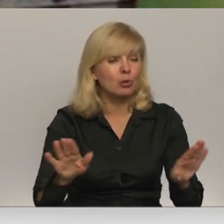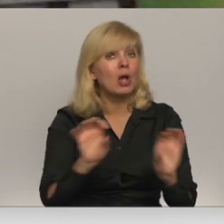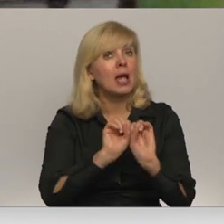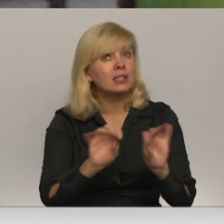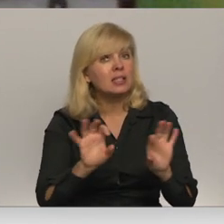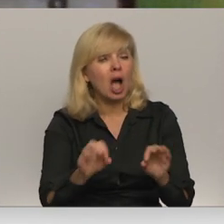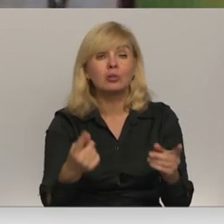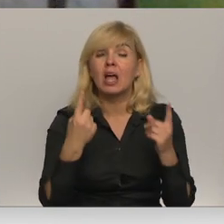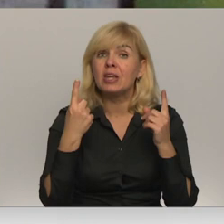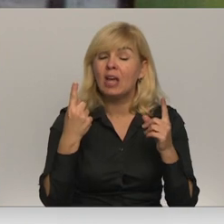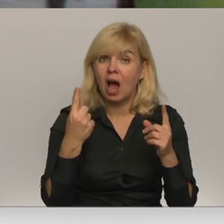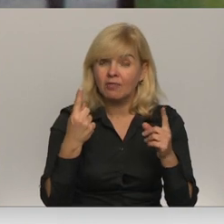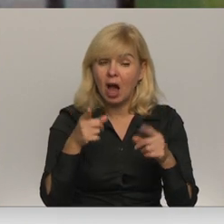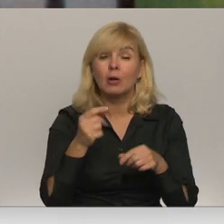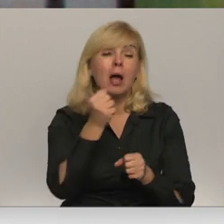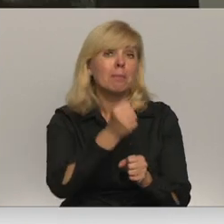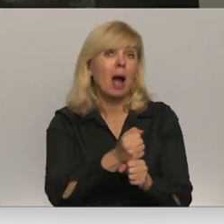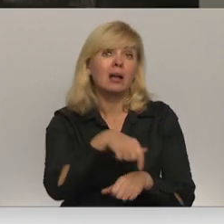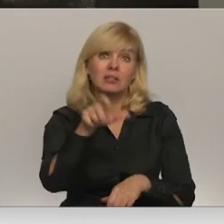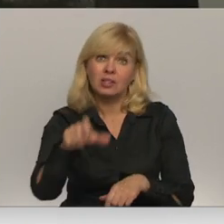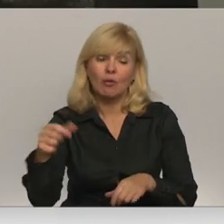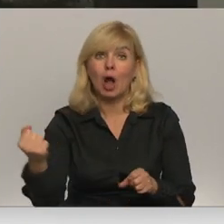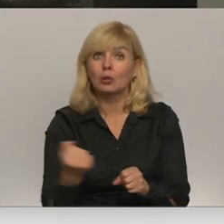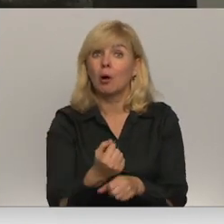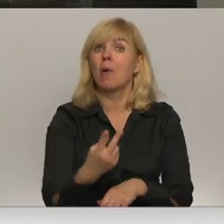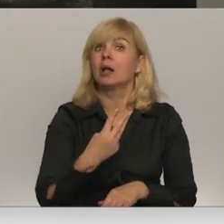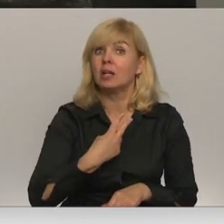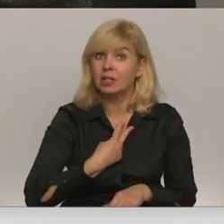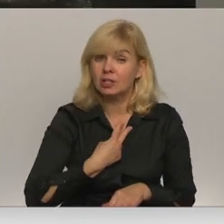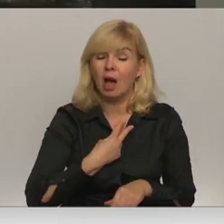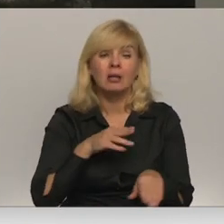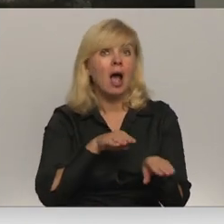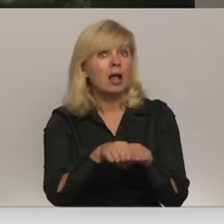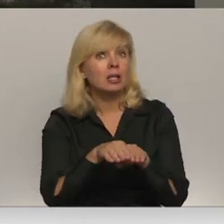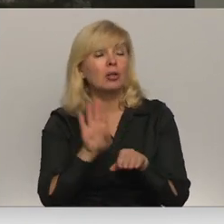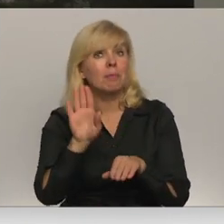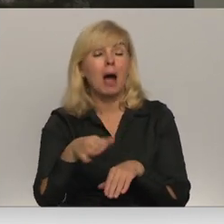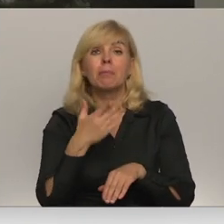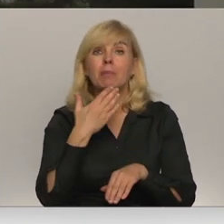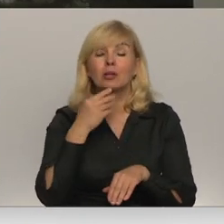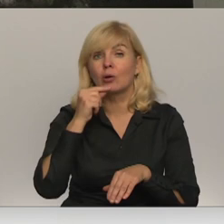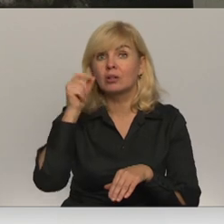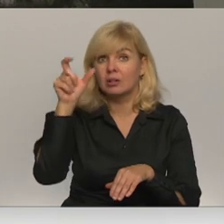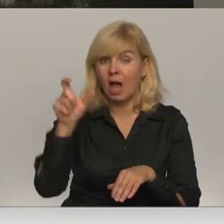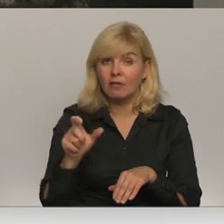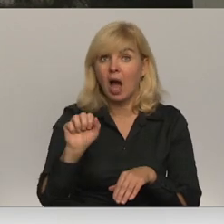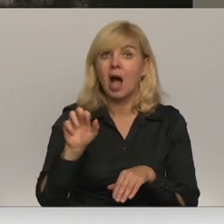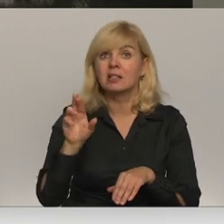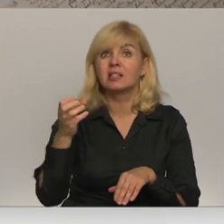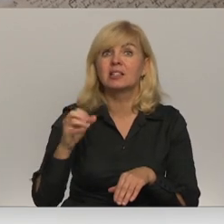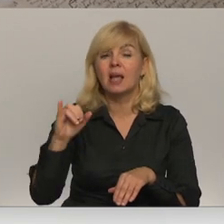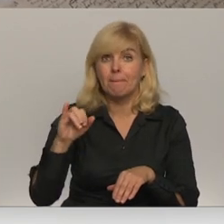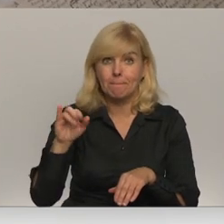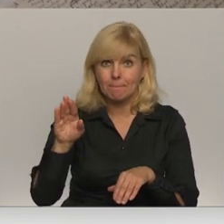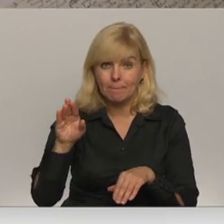par ievērības cienīgākajiem pagasta cilvēkiem. Tomēr izrādījies, ka līdzināties par pasaku tēvu dēvētajam Ancim Lerham